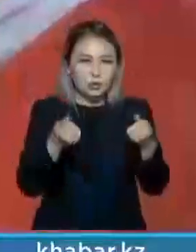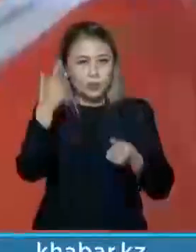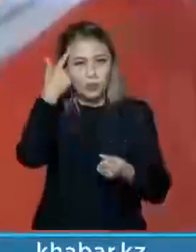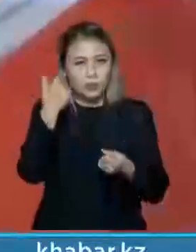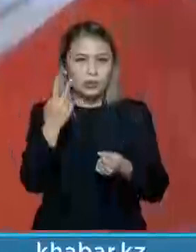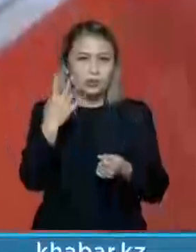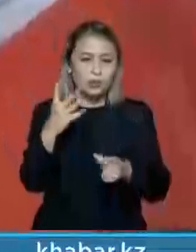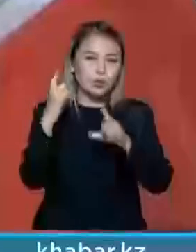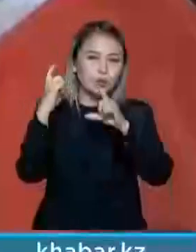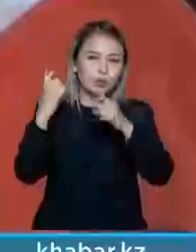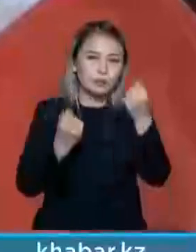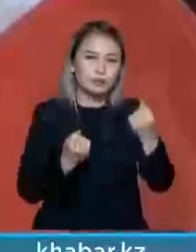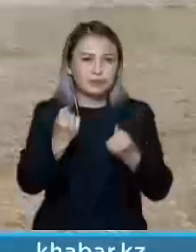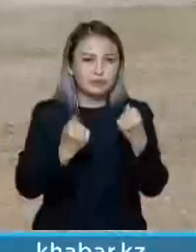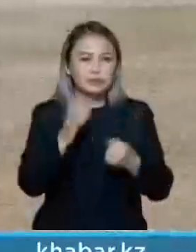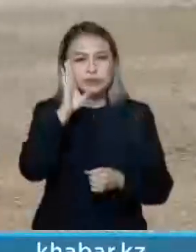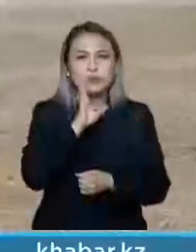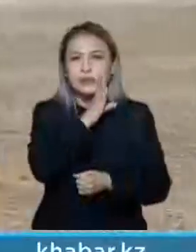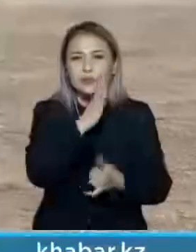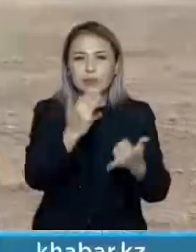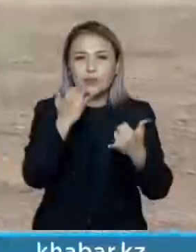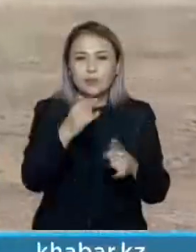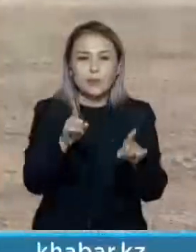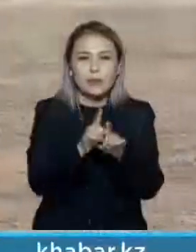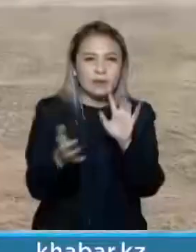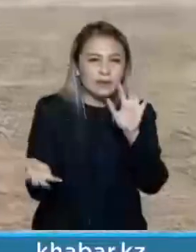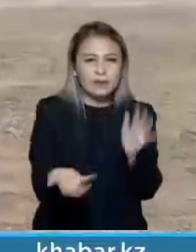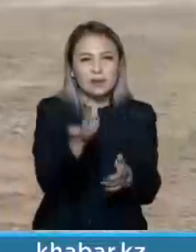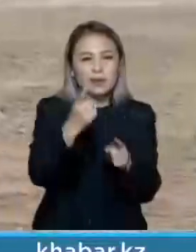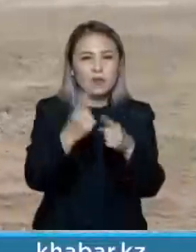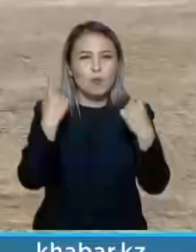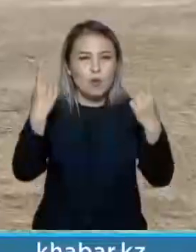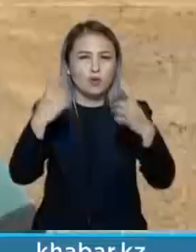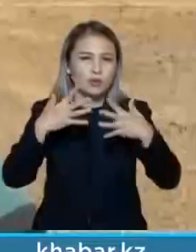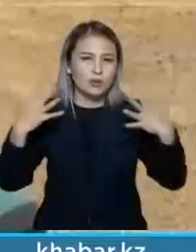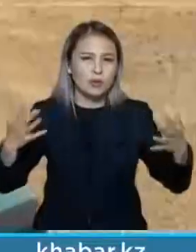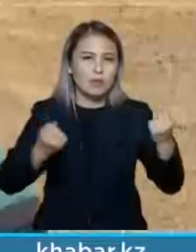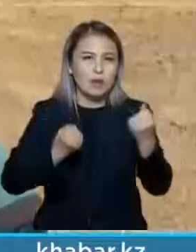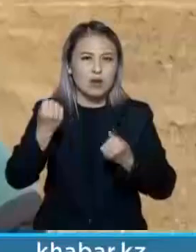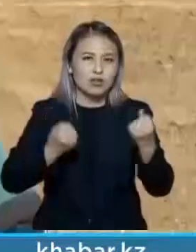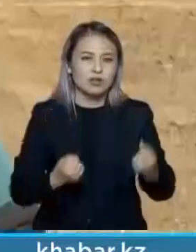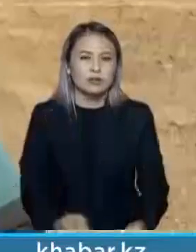25 тонналық жүк көлігін тізгіндеген әйел қазір ұңғыманы бұрғылайтын үлкен техниканы басқарады.